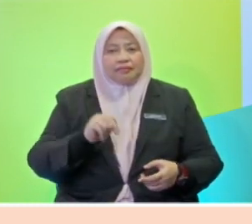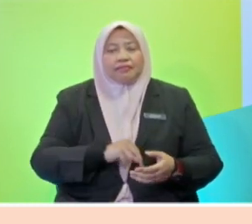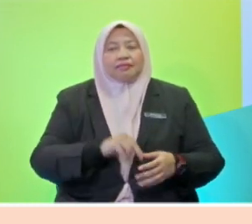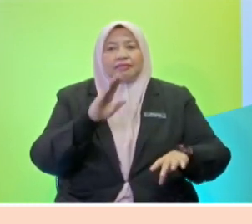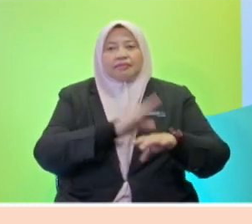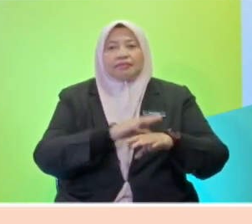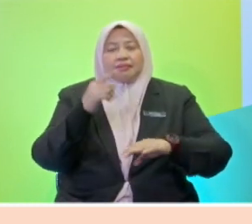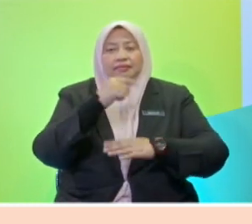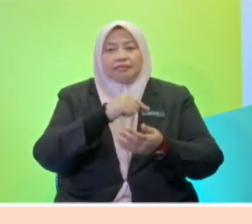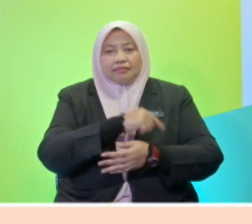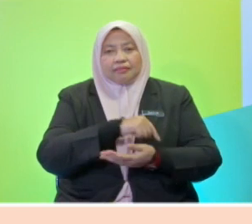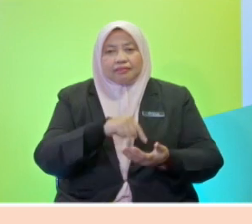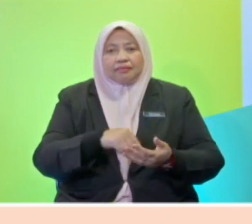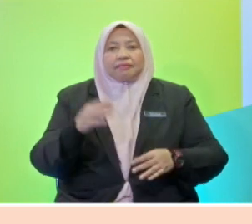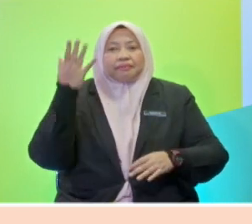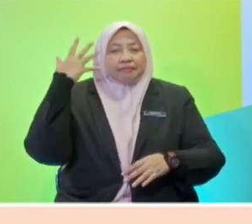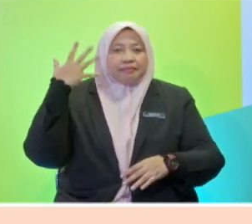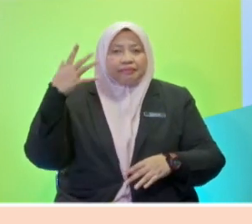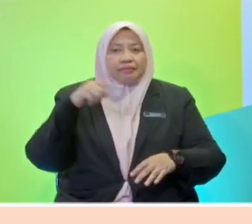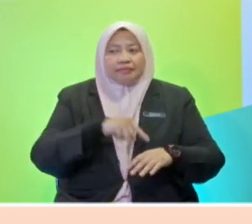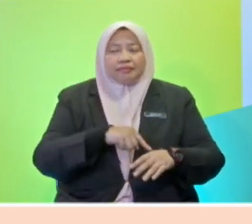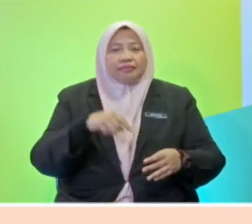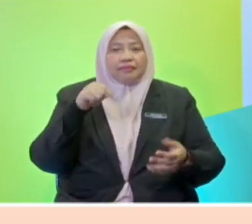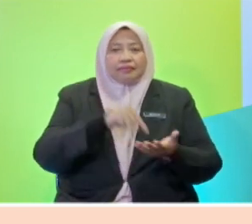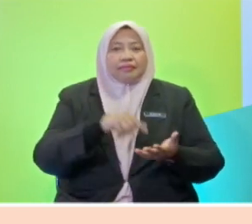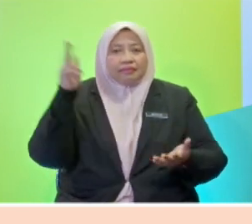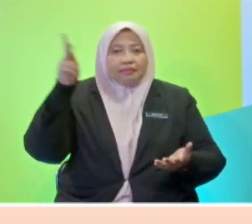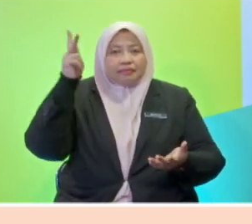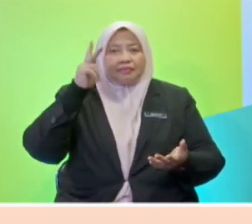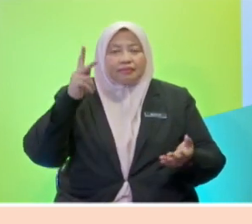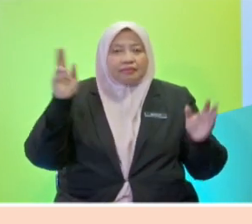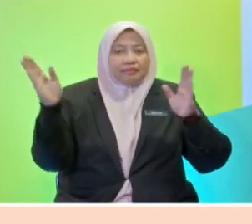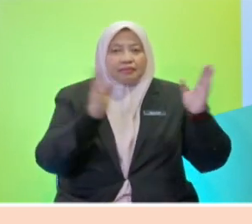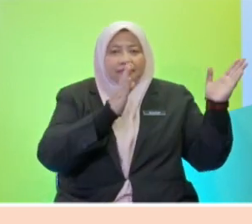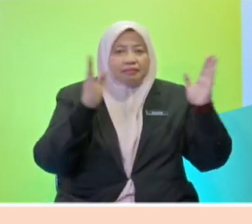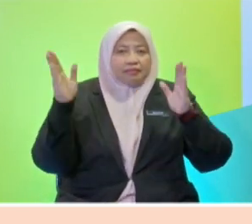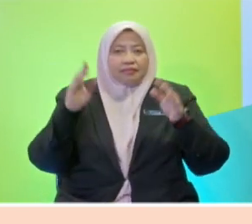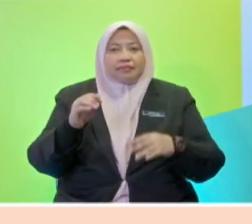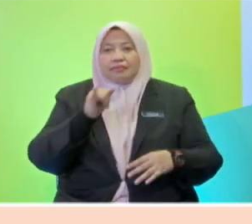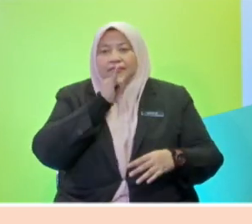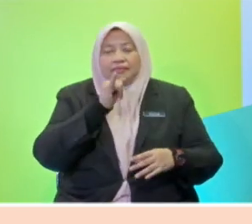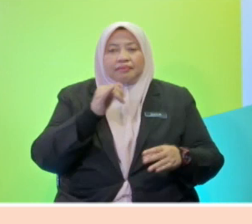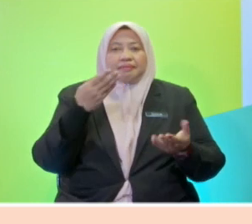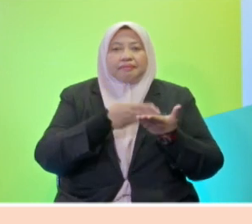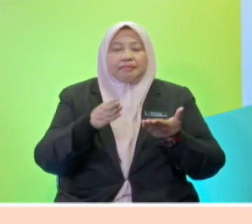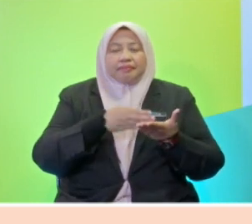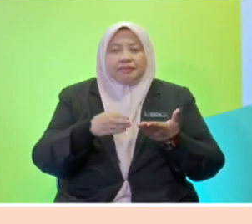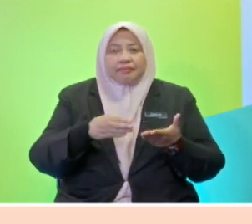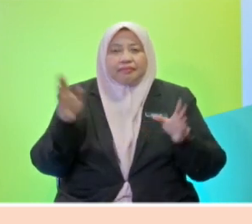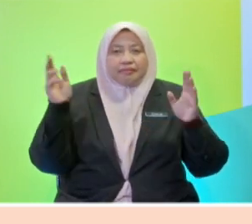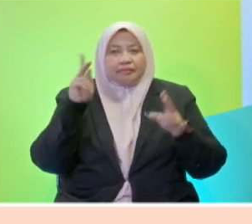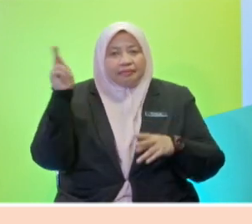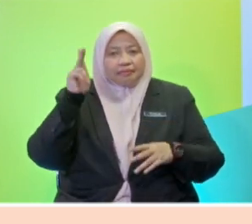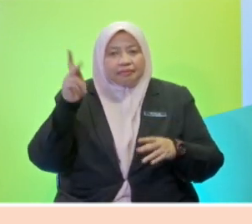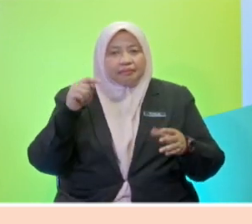guys ini kipas angin Ibu belikan kipas angin ini untuk sayur